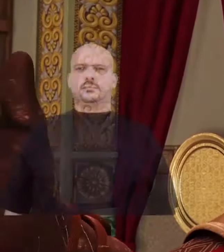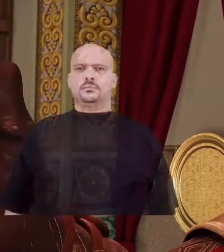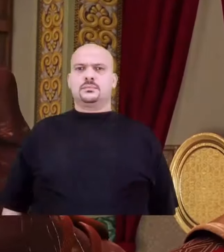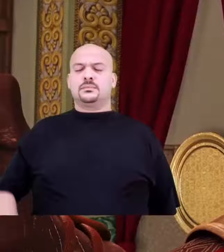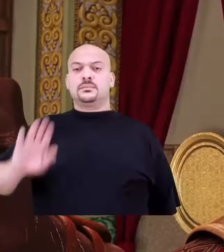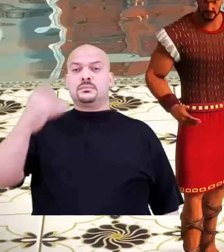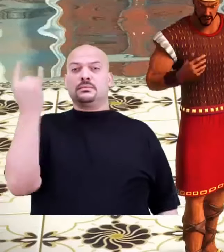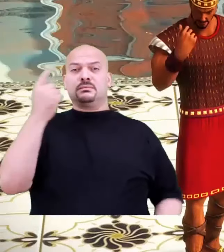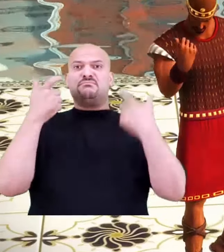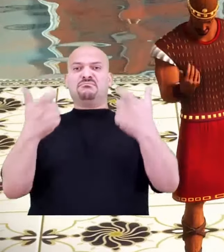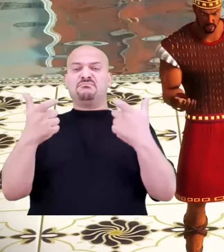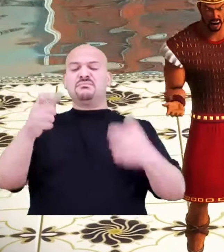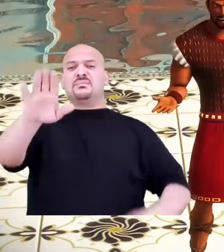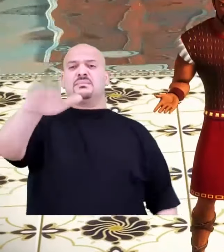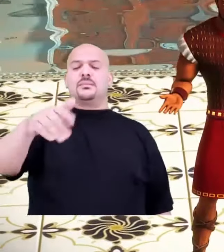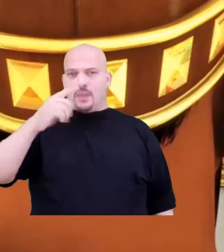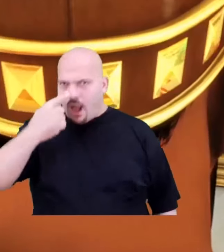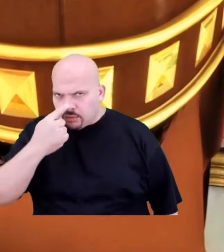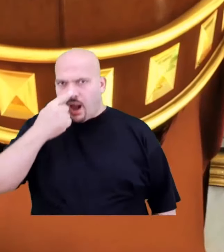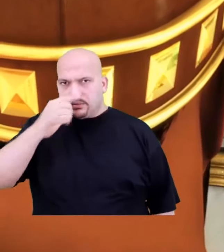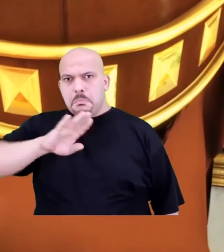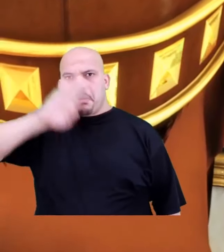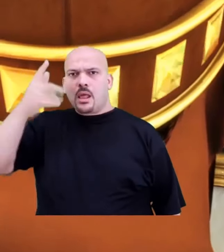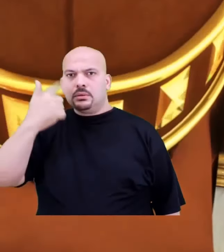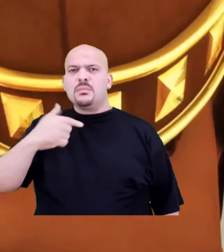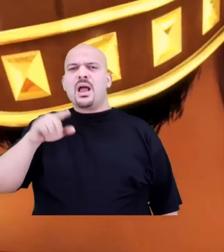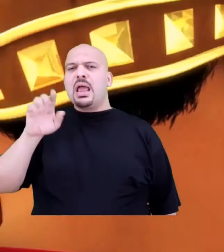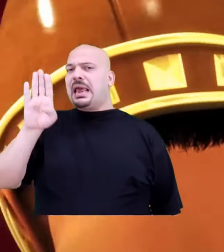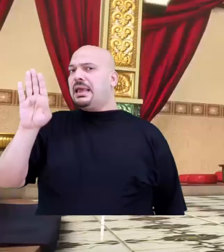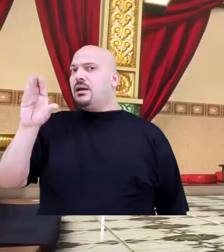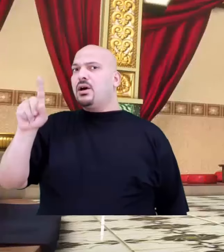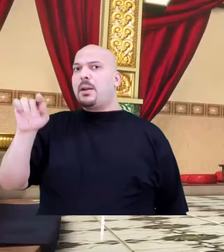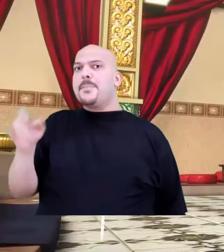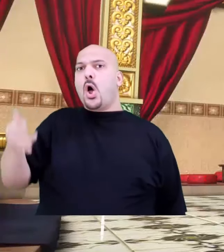أيها الحارس. أمر مولاي. أدخل علي كهرمان.